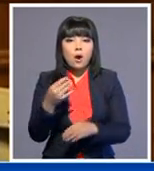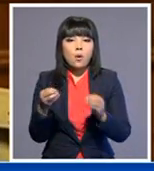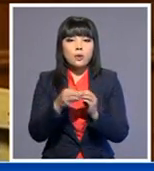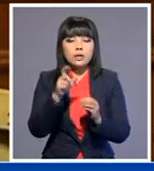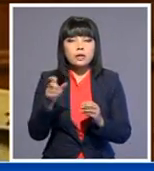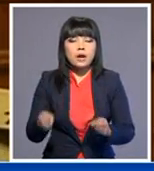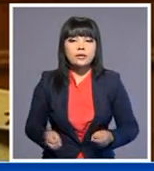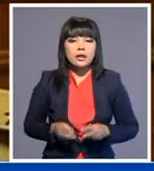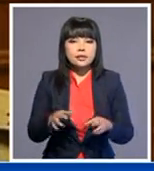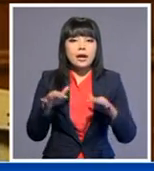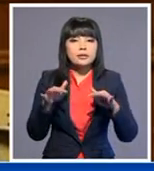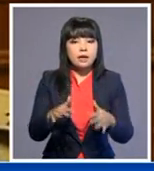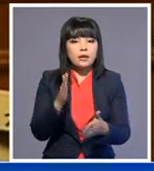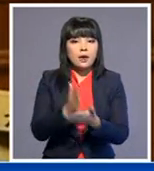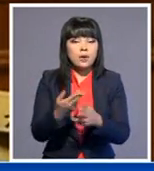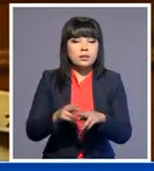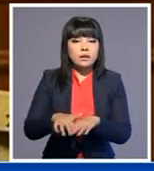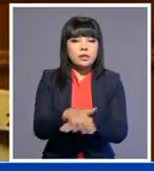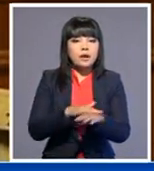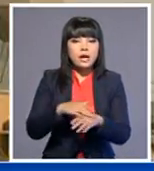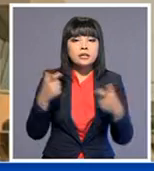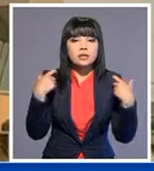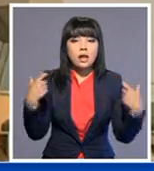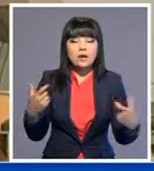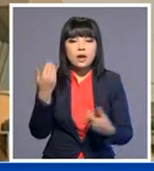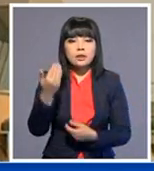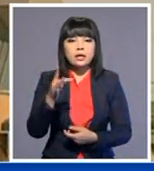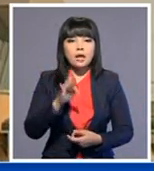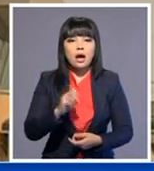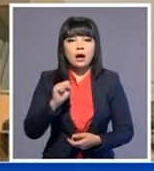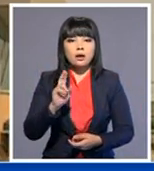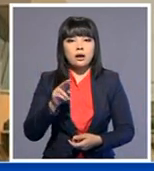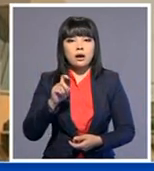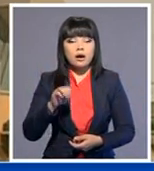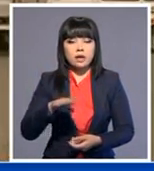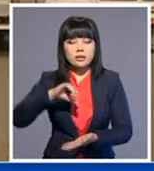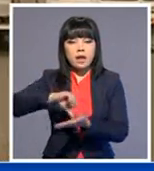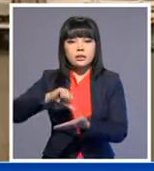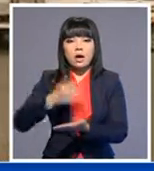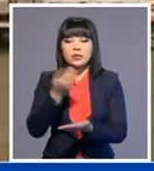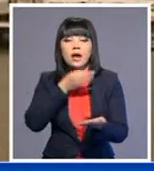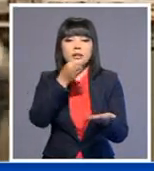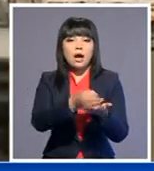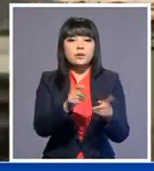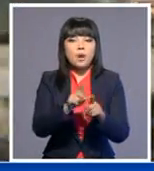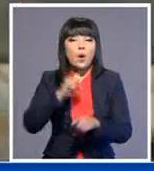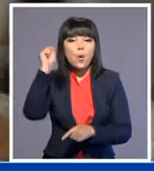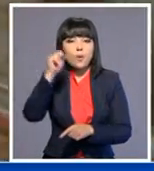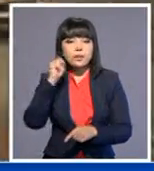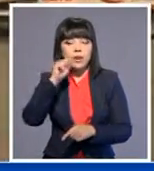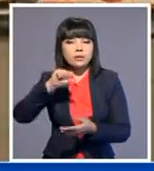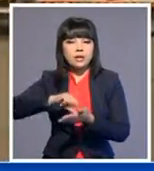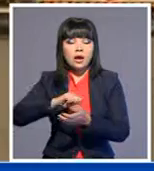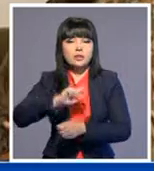10-ы террористер. Пакистан қарулы күштерінің генерал-майоры Ризван Акхаттардың мәлімдеуінше шабуыл жасағандар этникалық өзбектер.